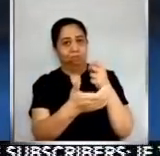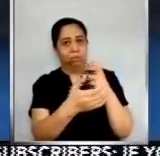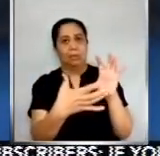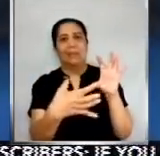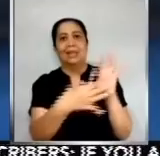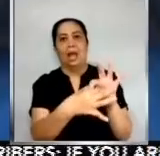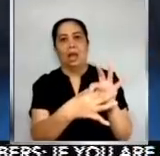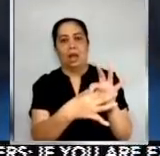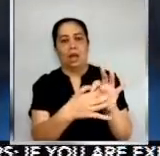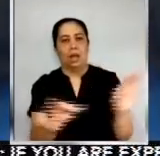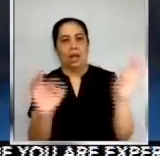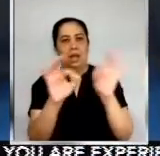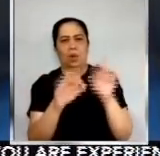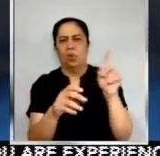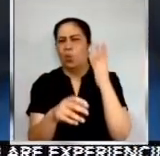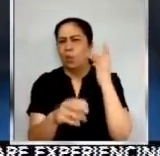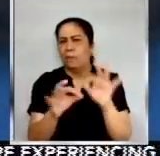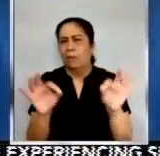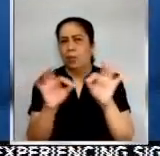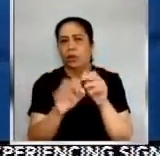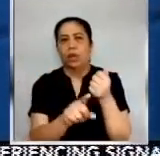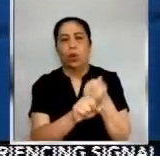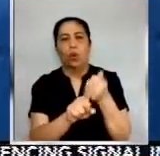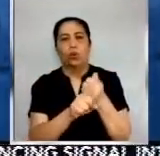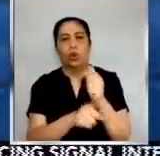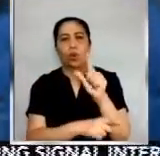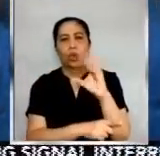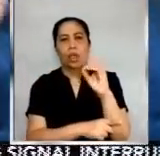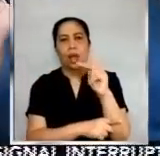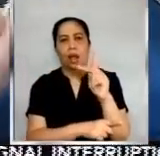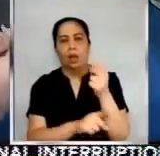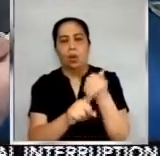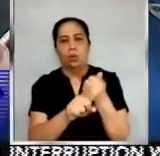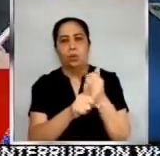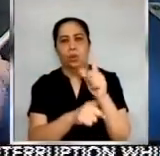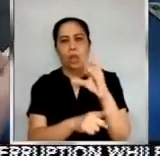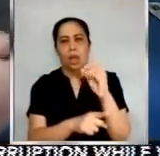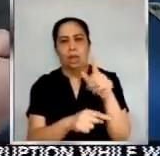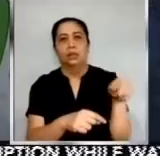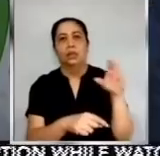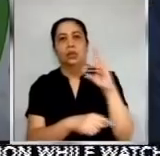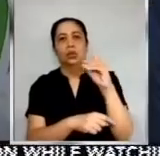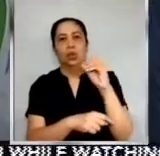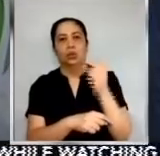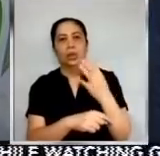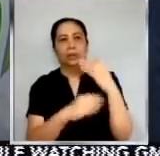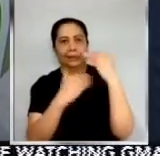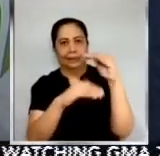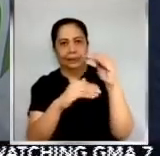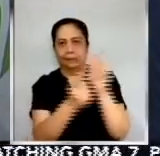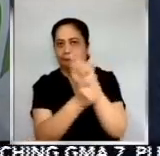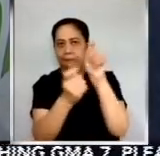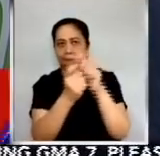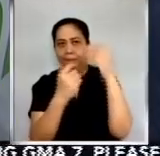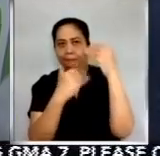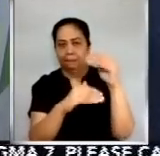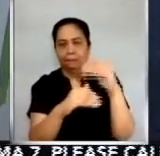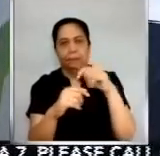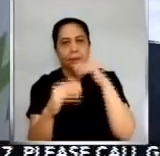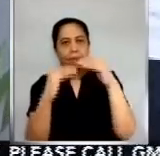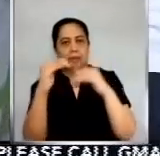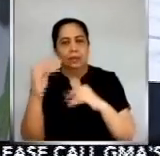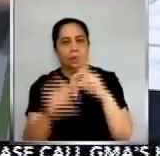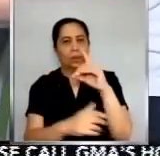anong significance ng auto-lock feature na yun? Yung dosage. Precise. Hindi bababa sa 100 vaccinator ang